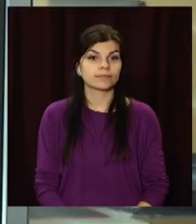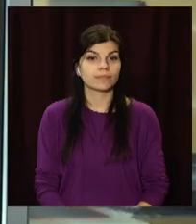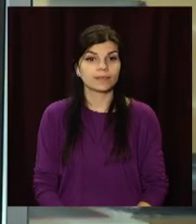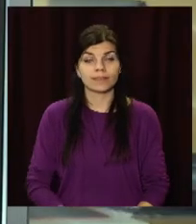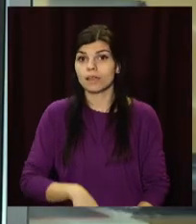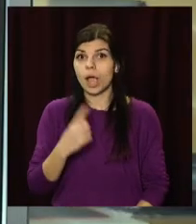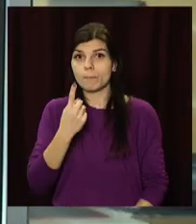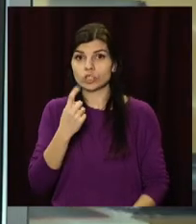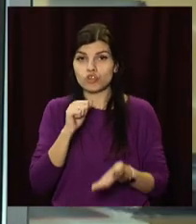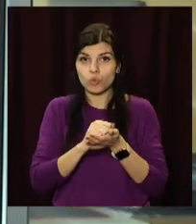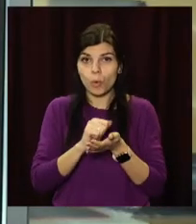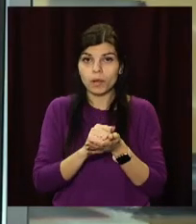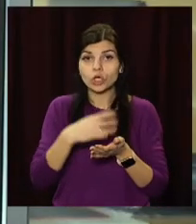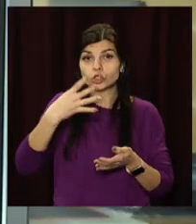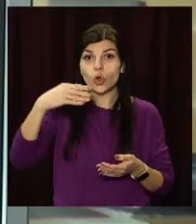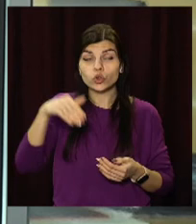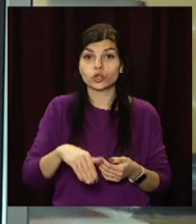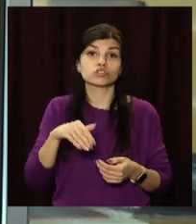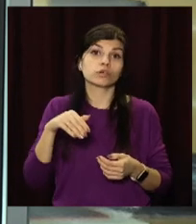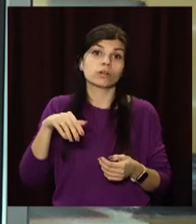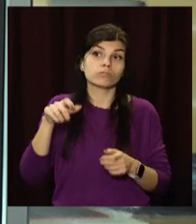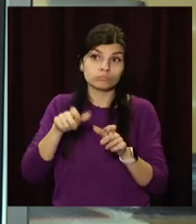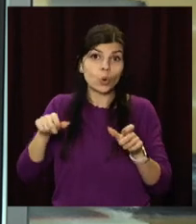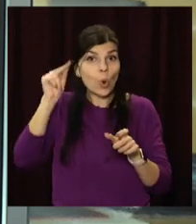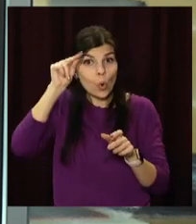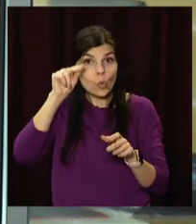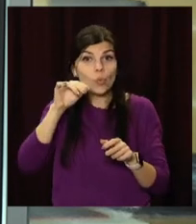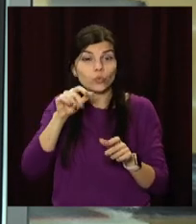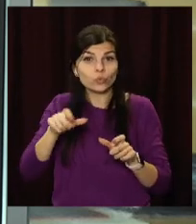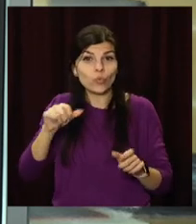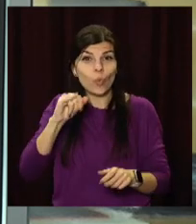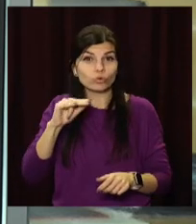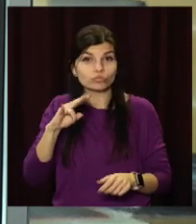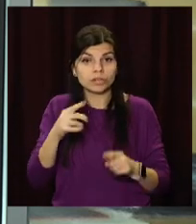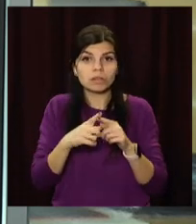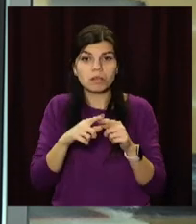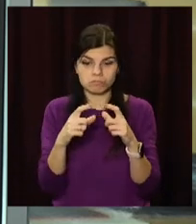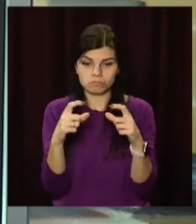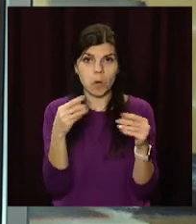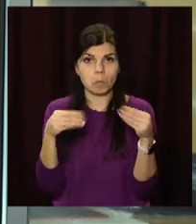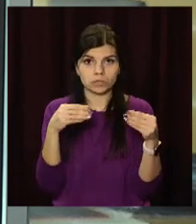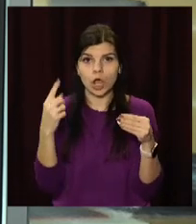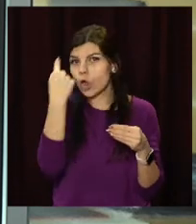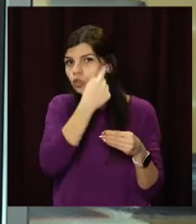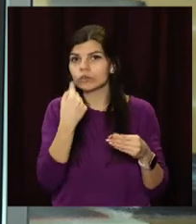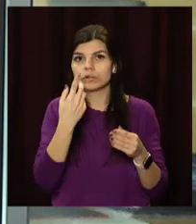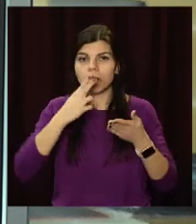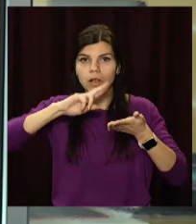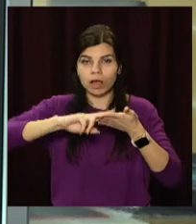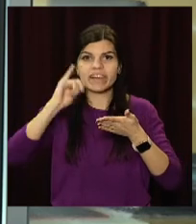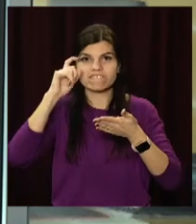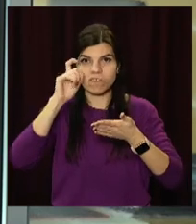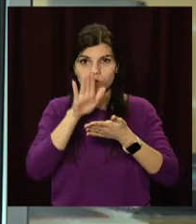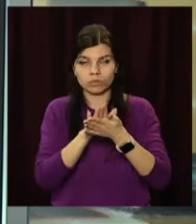Перший документ. 40 тисяч дніпровських школярів отримали нові учнівські квитки. Це пластикова картка, яка має індивідуальний чип та фото.